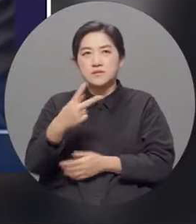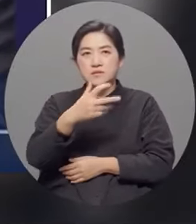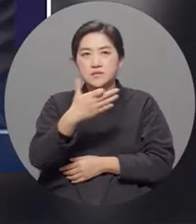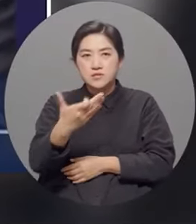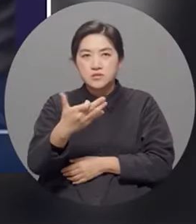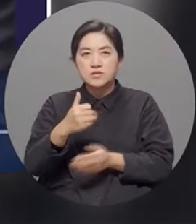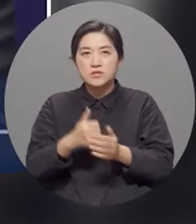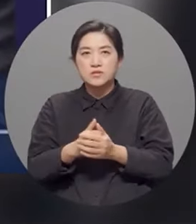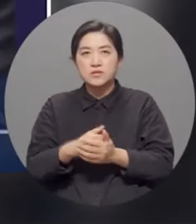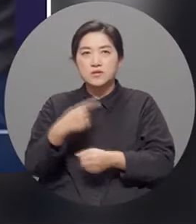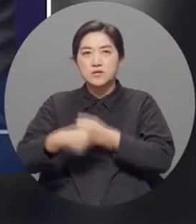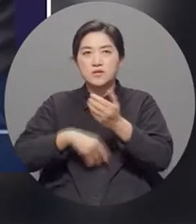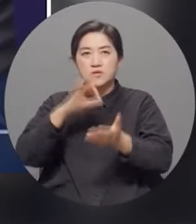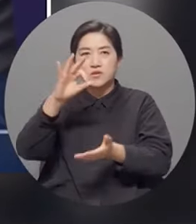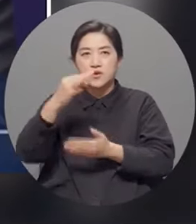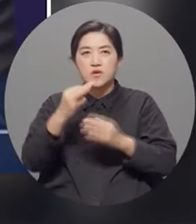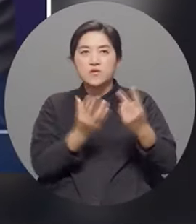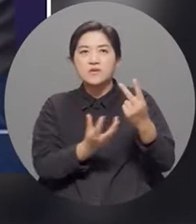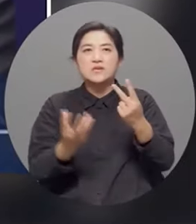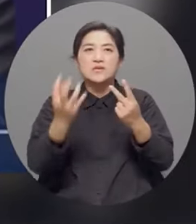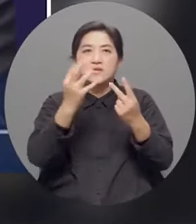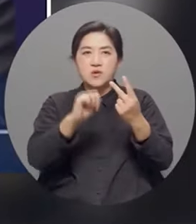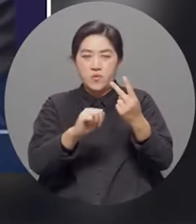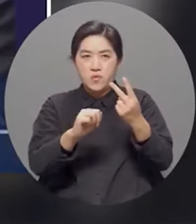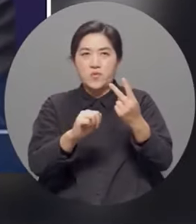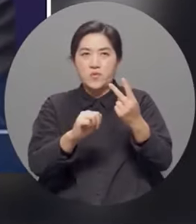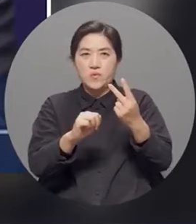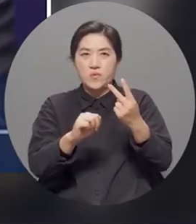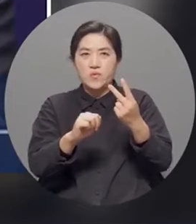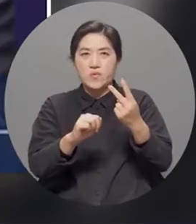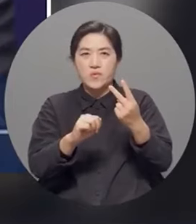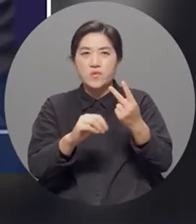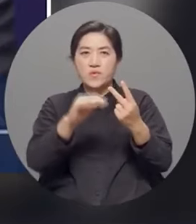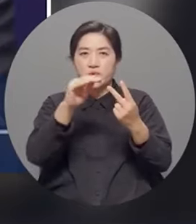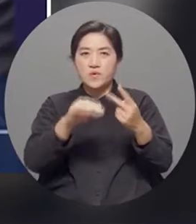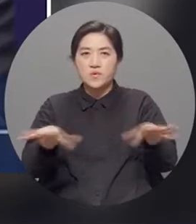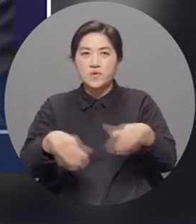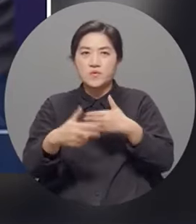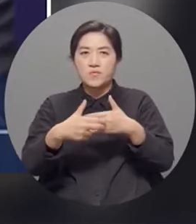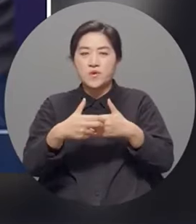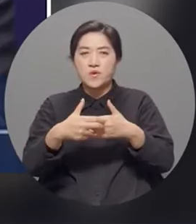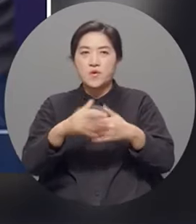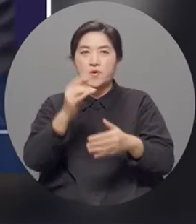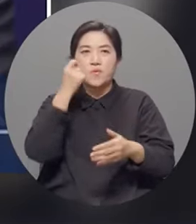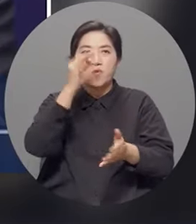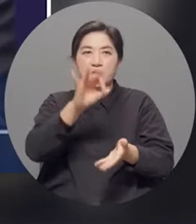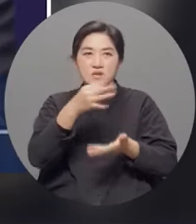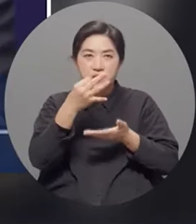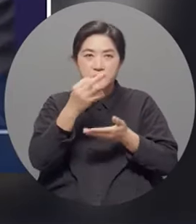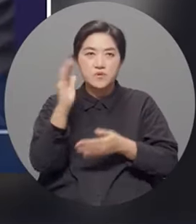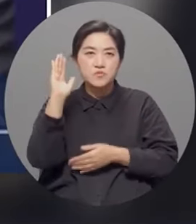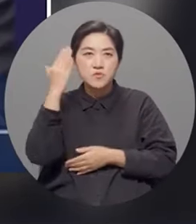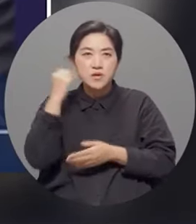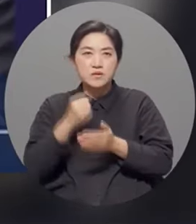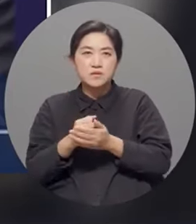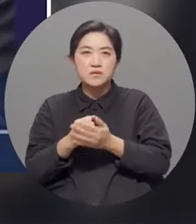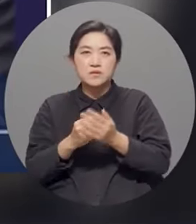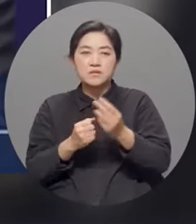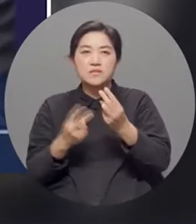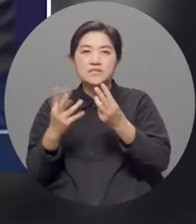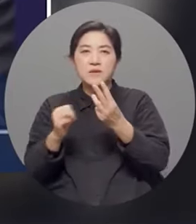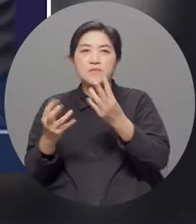2019년에 연봉 2억 남짓하던 지금 종합병원 봉지기의 월급이 최근에